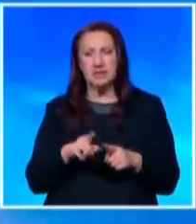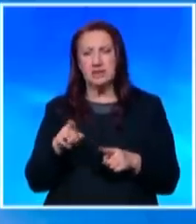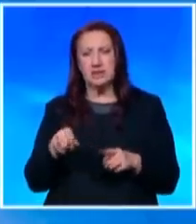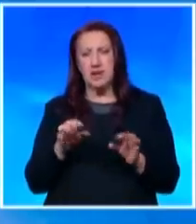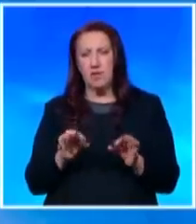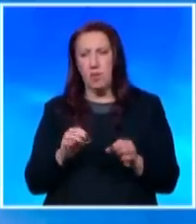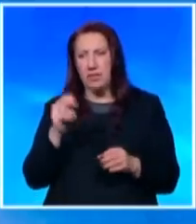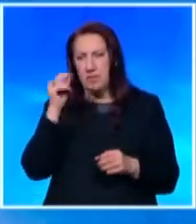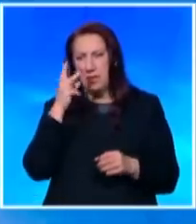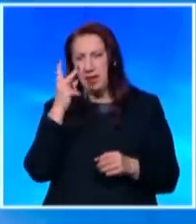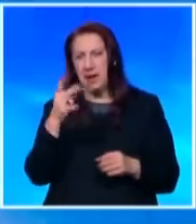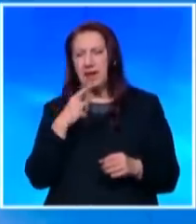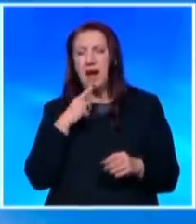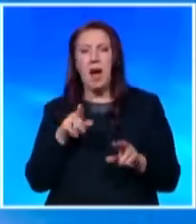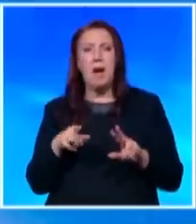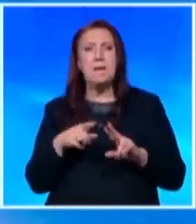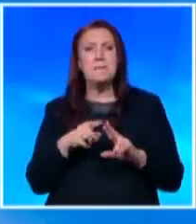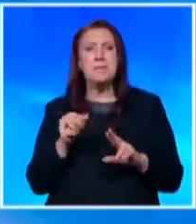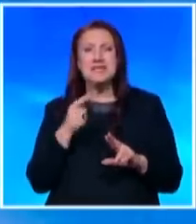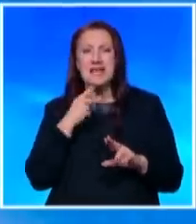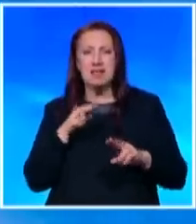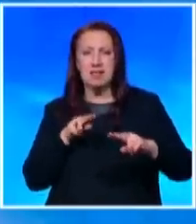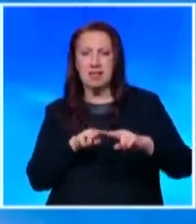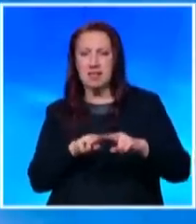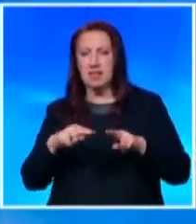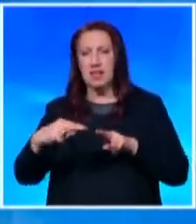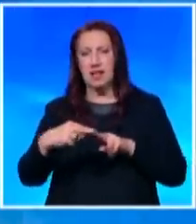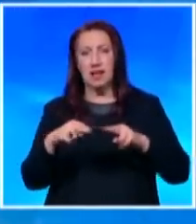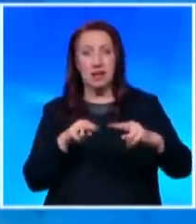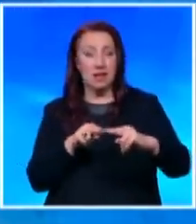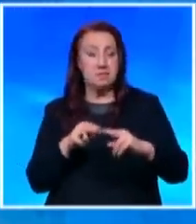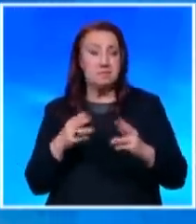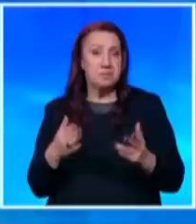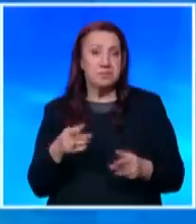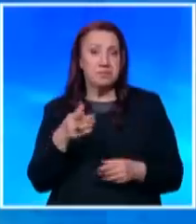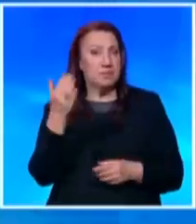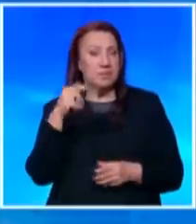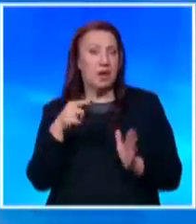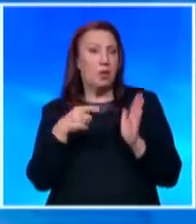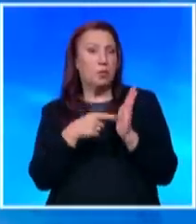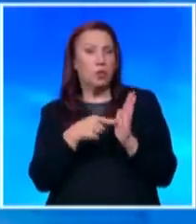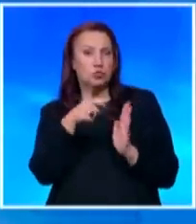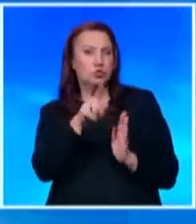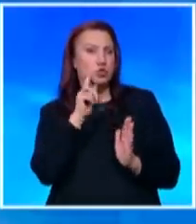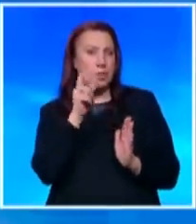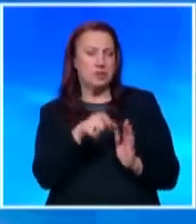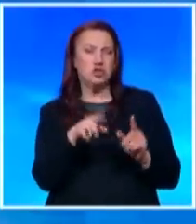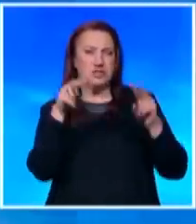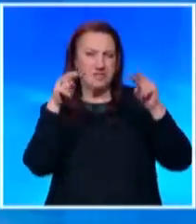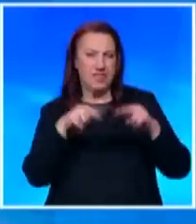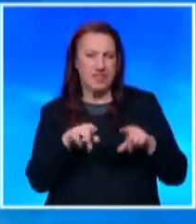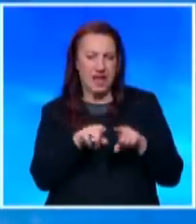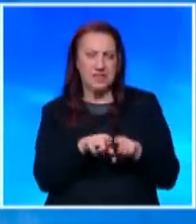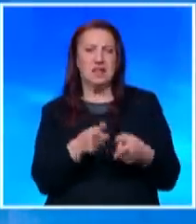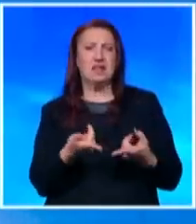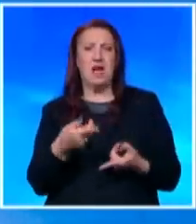момента в нашата страна, тъй като той беше сочен като свидетел, като поръчително убийство,